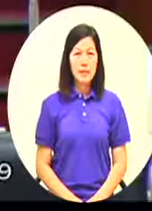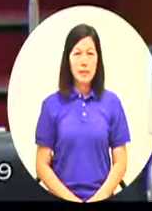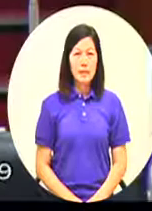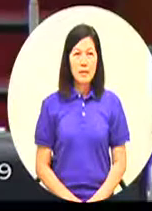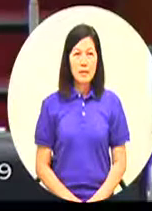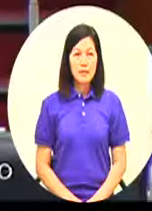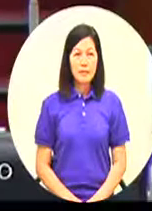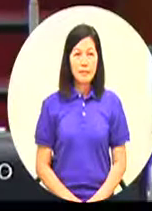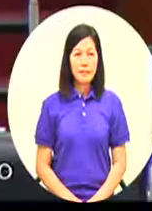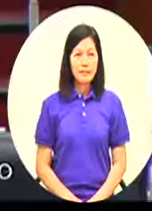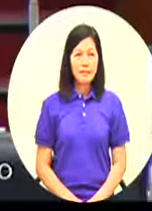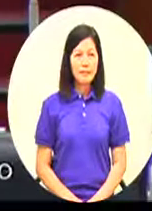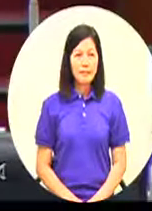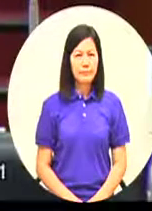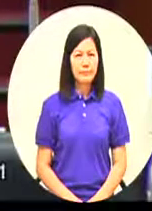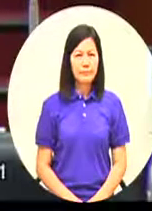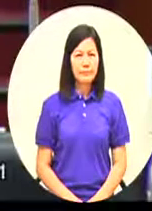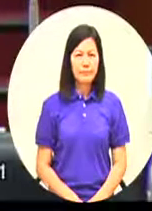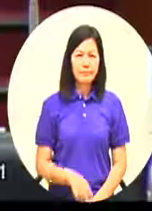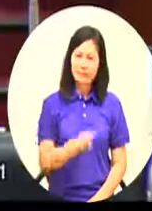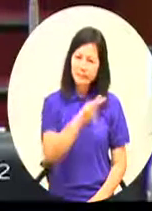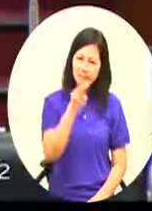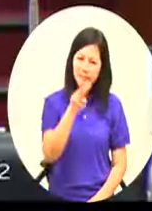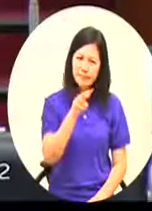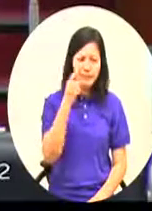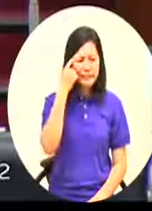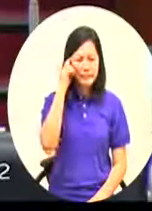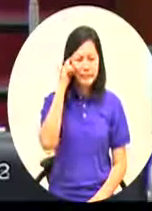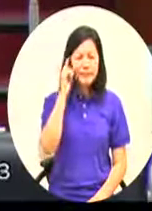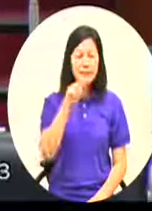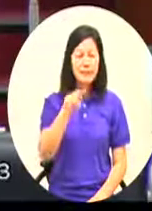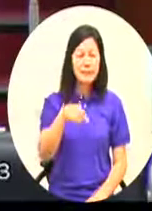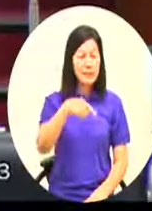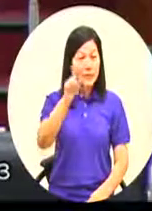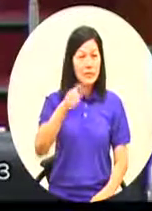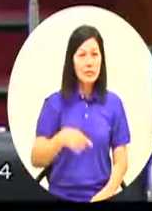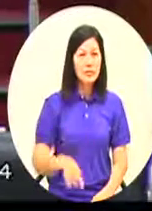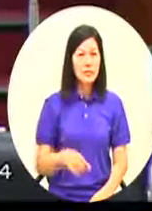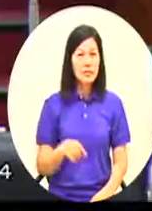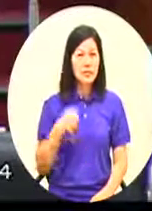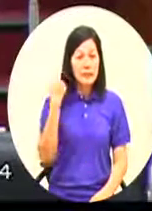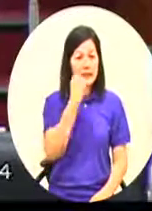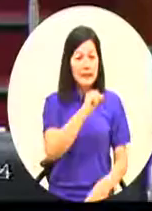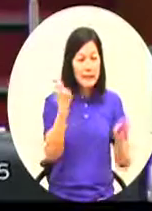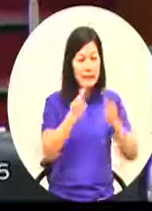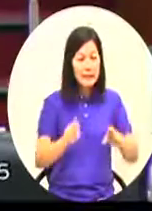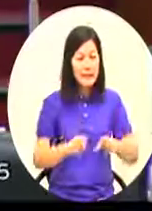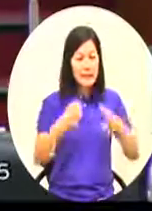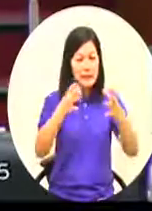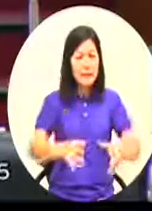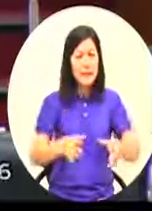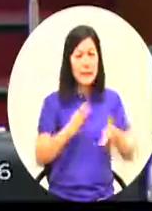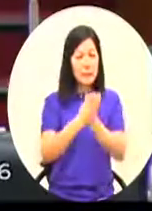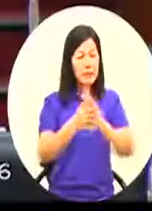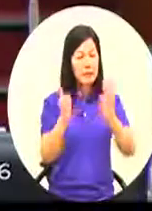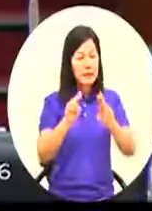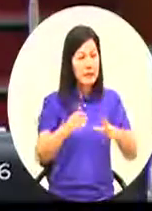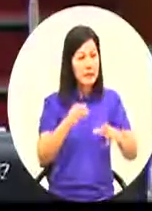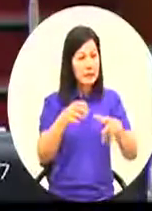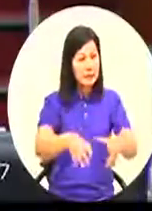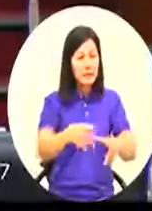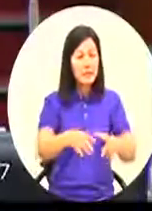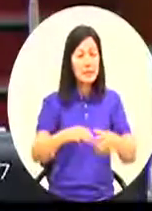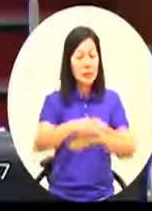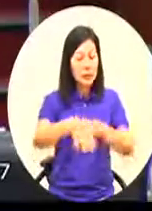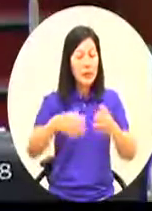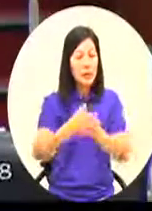看起来是，我不知道哎，你以后台电若要设电箱哦，咱得甲讲。哦，这个符合环保法